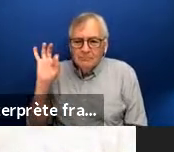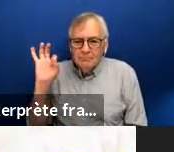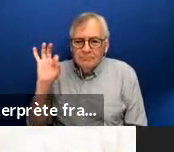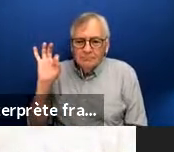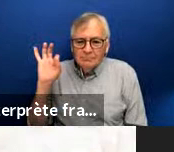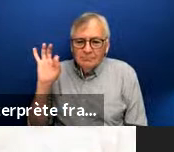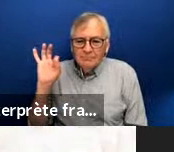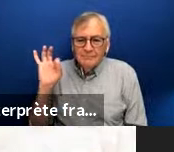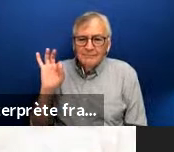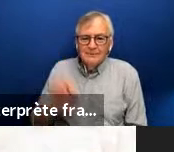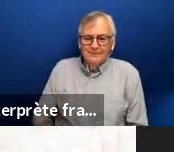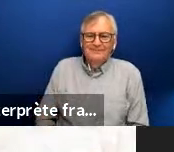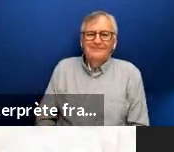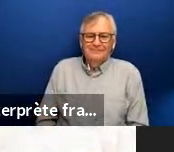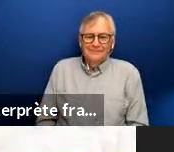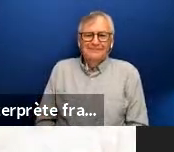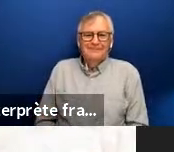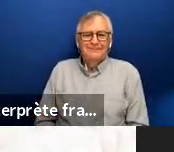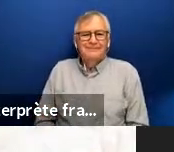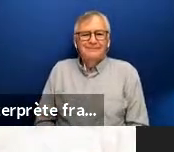Oui.